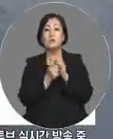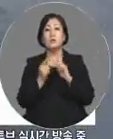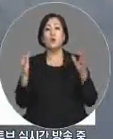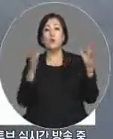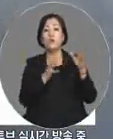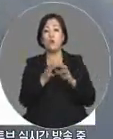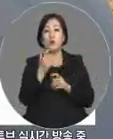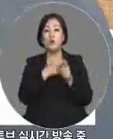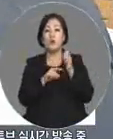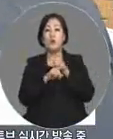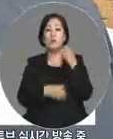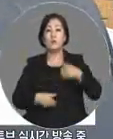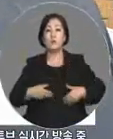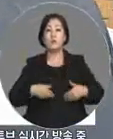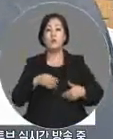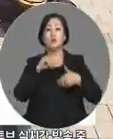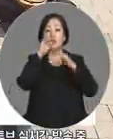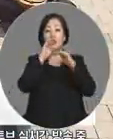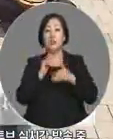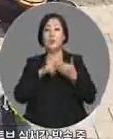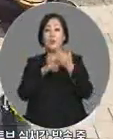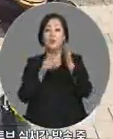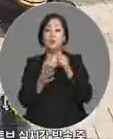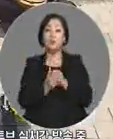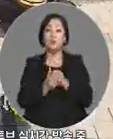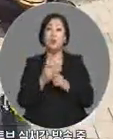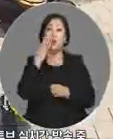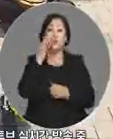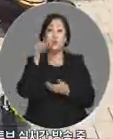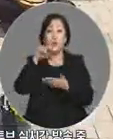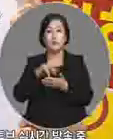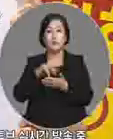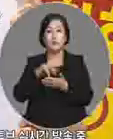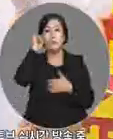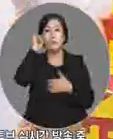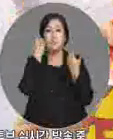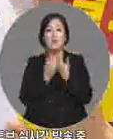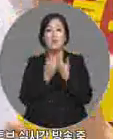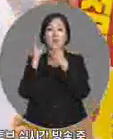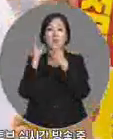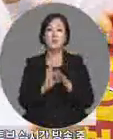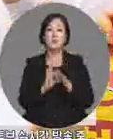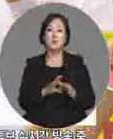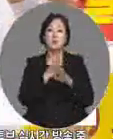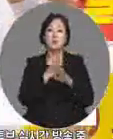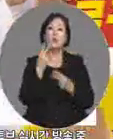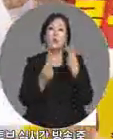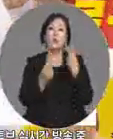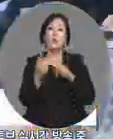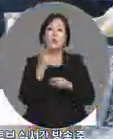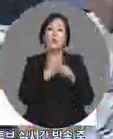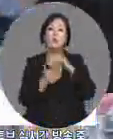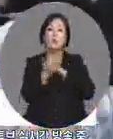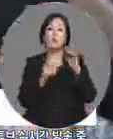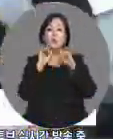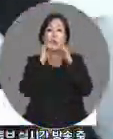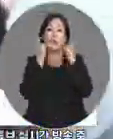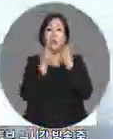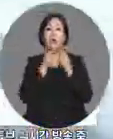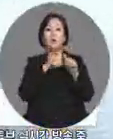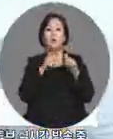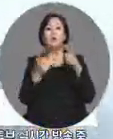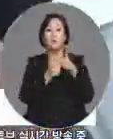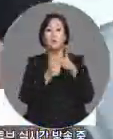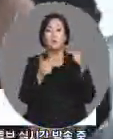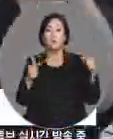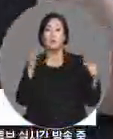더 필요하다는 입장을 밝힐 예정입니다. 학부모들의 반대도 이어지고 있습니다. 무엇보다 조기 사교육이 치열해질 수 있다는